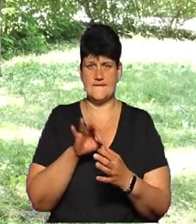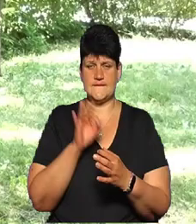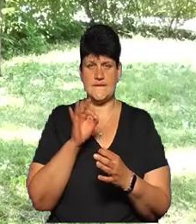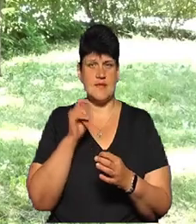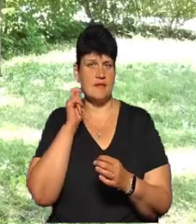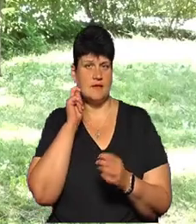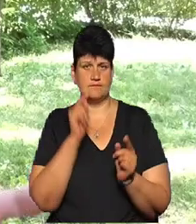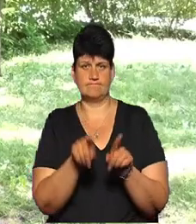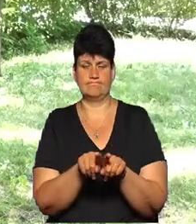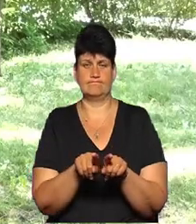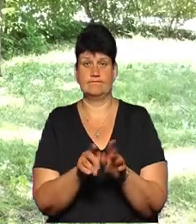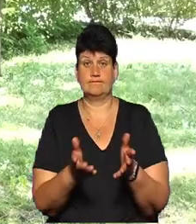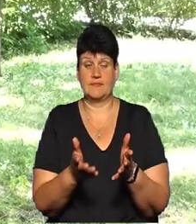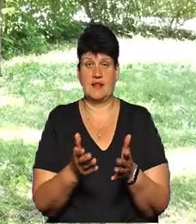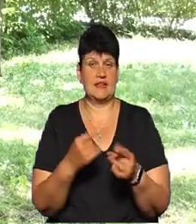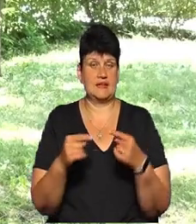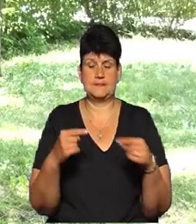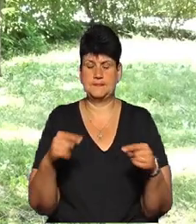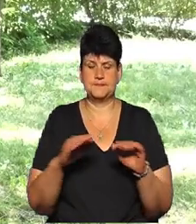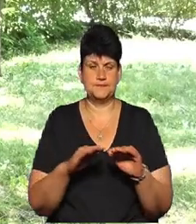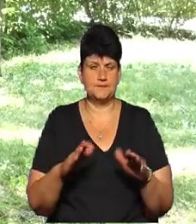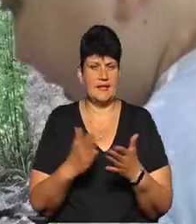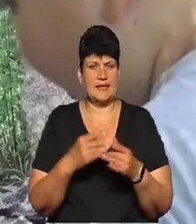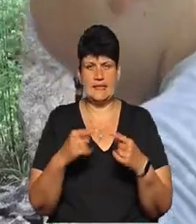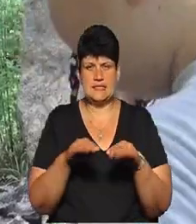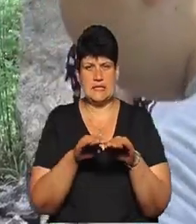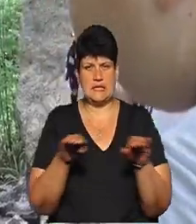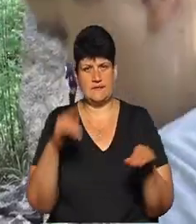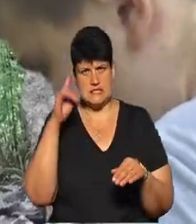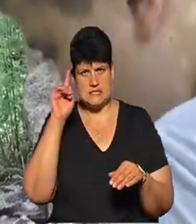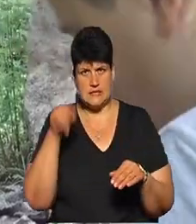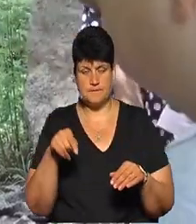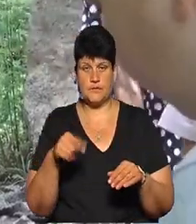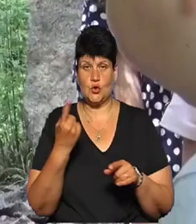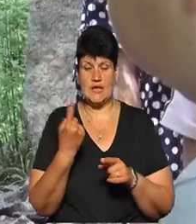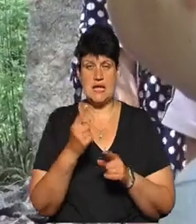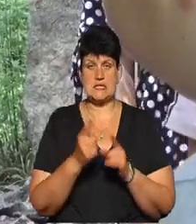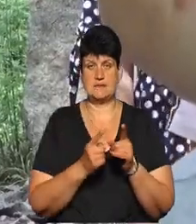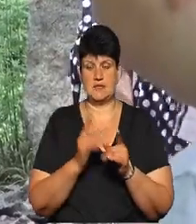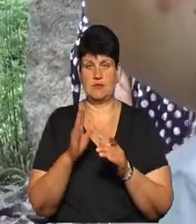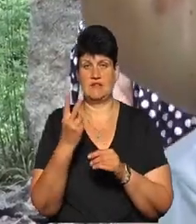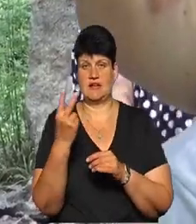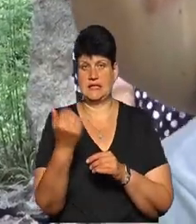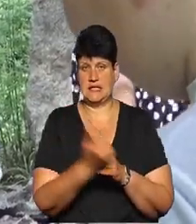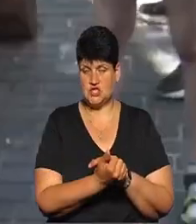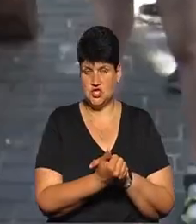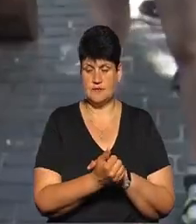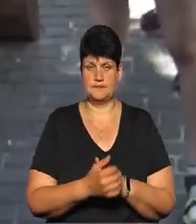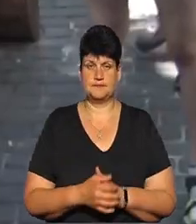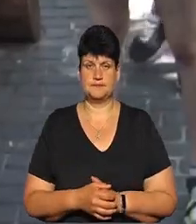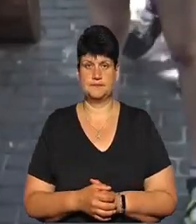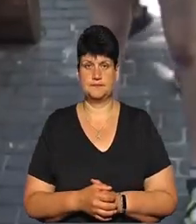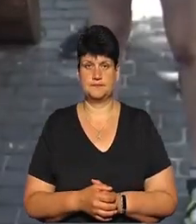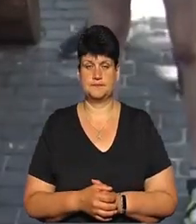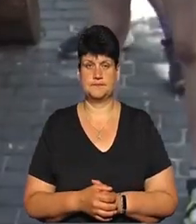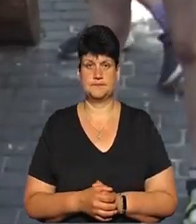однакову, але всі дітки різні і різні рівні їх знань. Одна зміна в таборі триватиме 2 тижні, каже Тетяна Мельник.